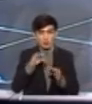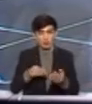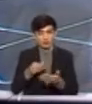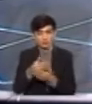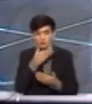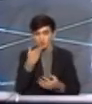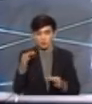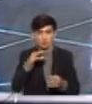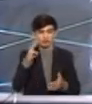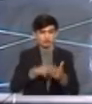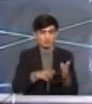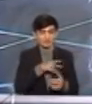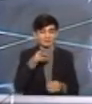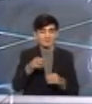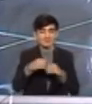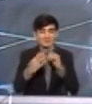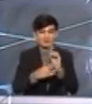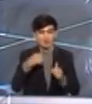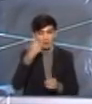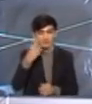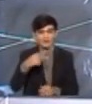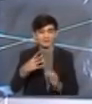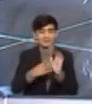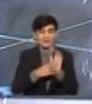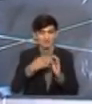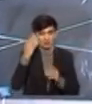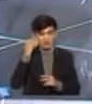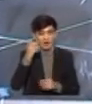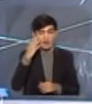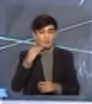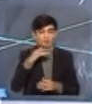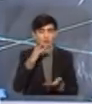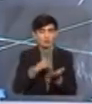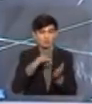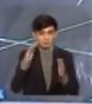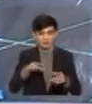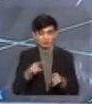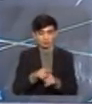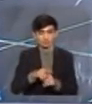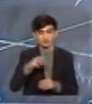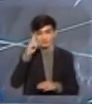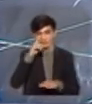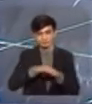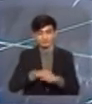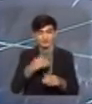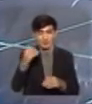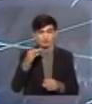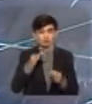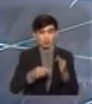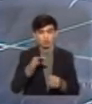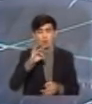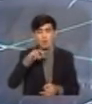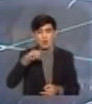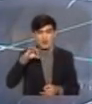тағылып, 2019 жылдың 29 қарашасында Алматы қаласының мамандандырылған ауданаралық әкімшілік соты Олимп